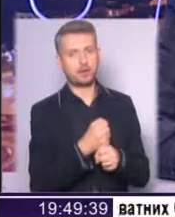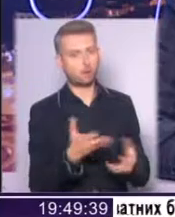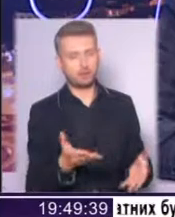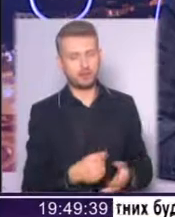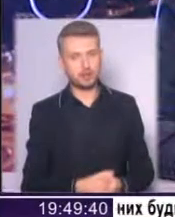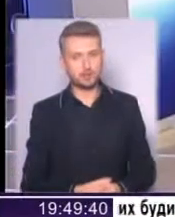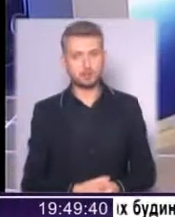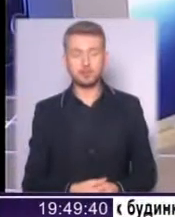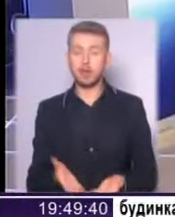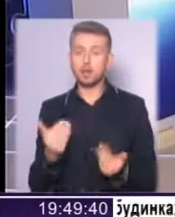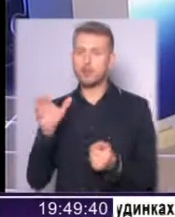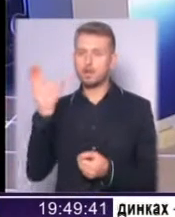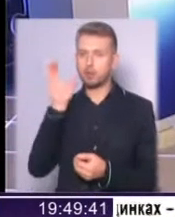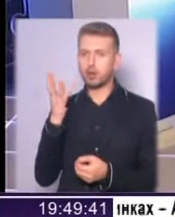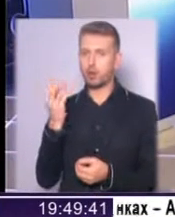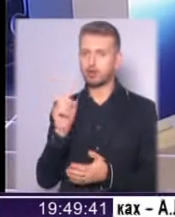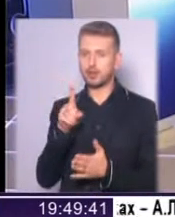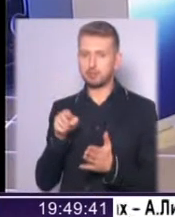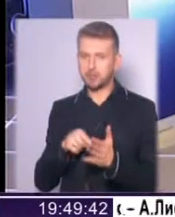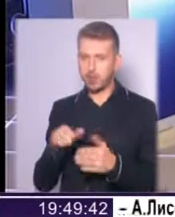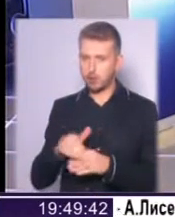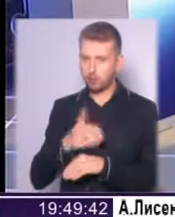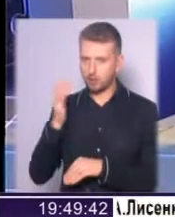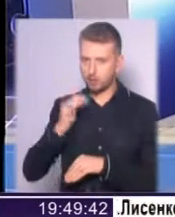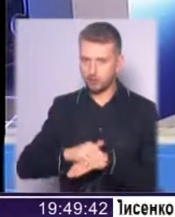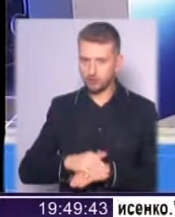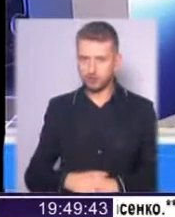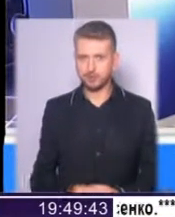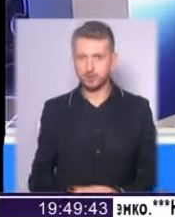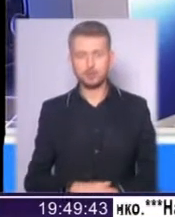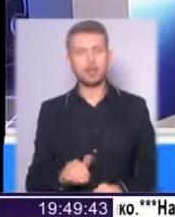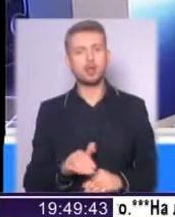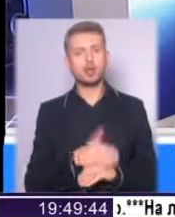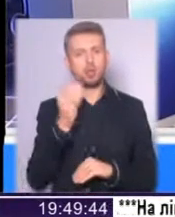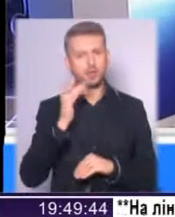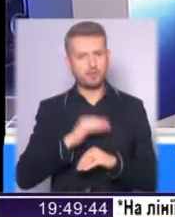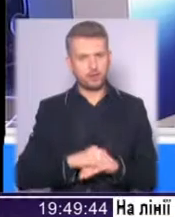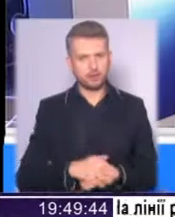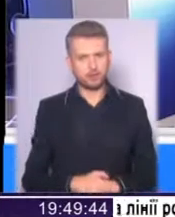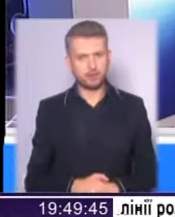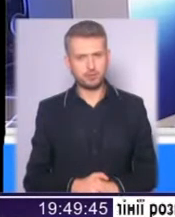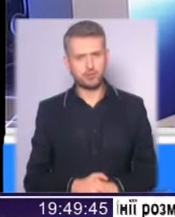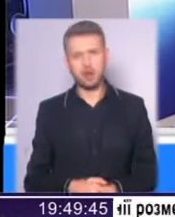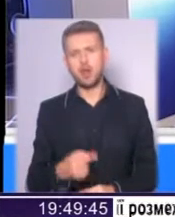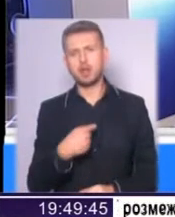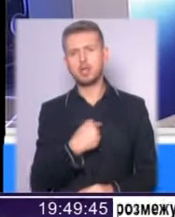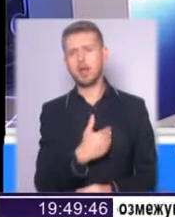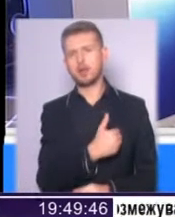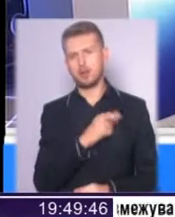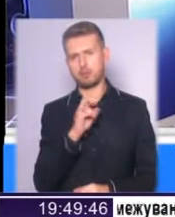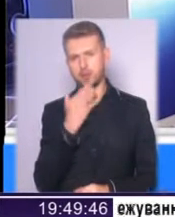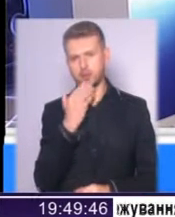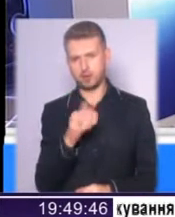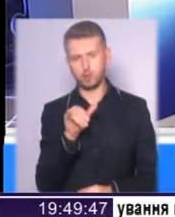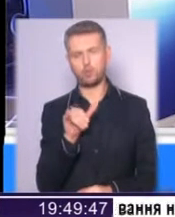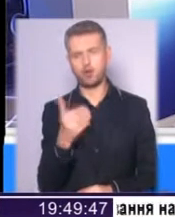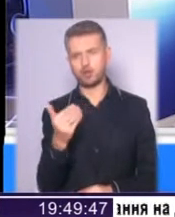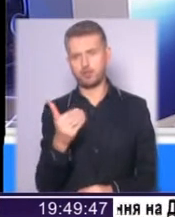відправити відставку, а він нам розказує, він там жити наступного року. Але формально він законно обраний прем'єр. Формально, правильно, формально його... він мав 11